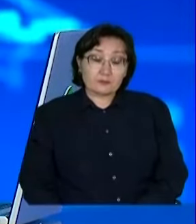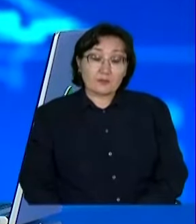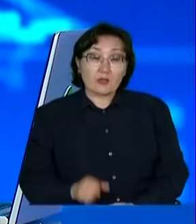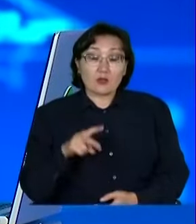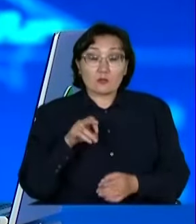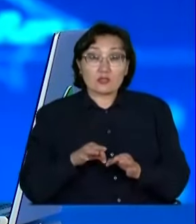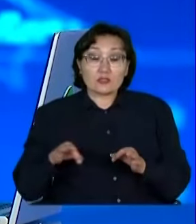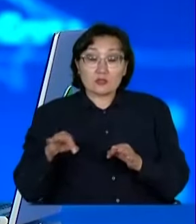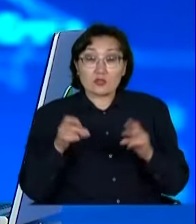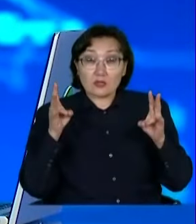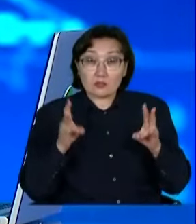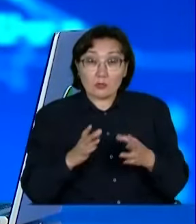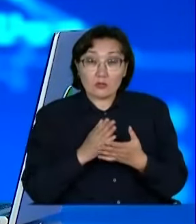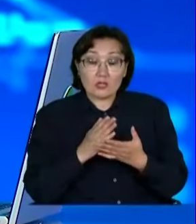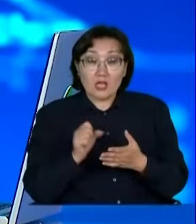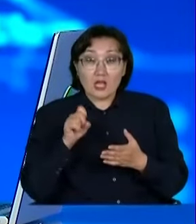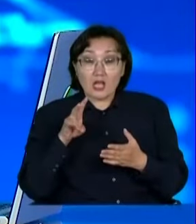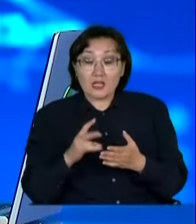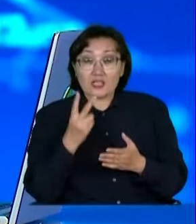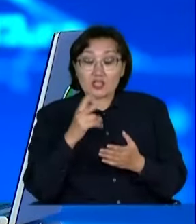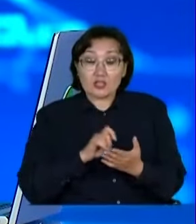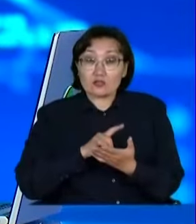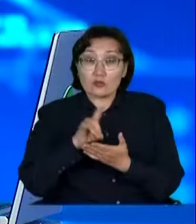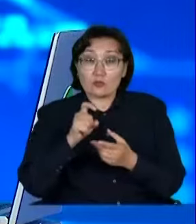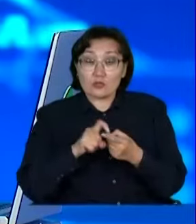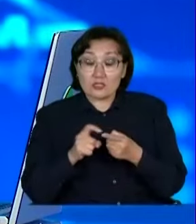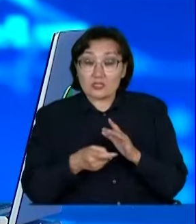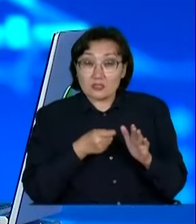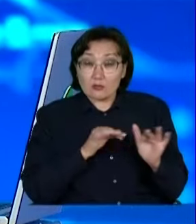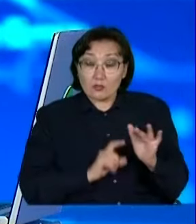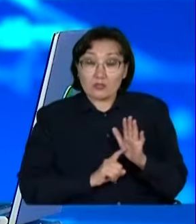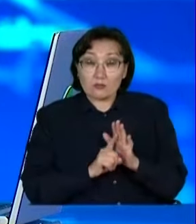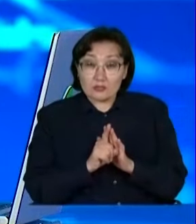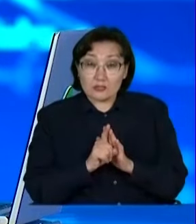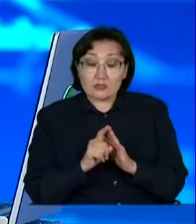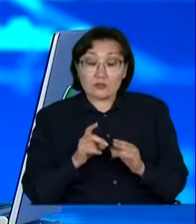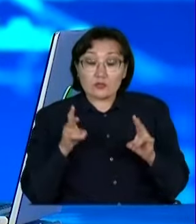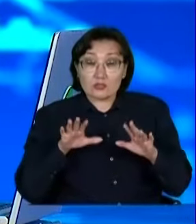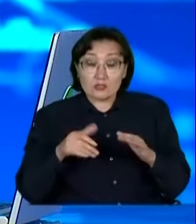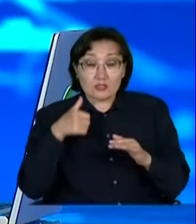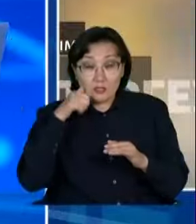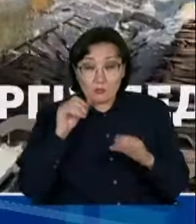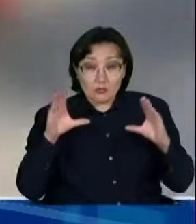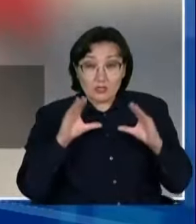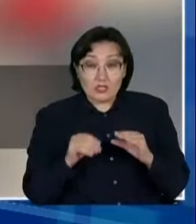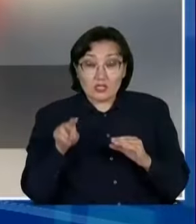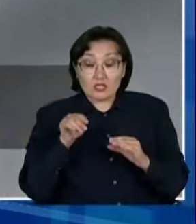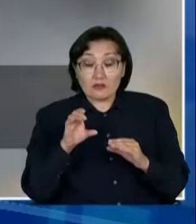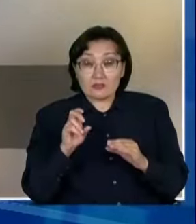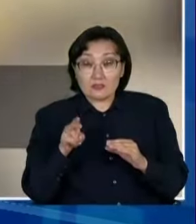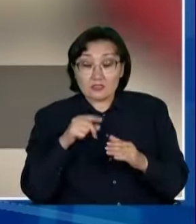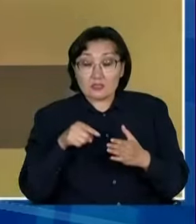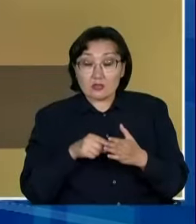Ақмола облысында апатқа ұшыраған Ан-2 ұшағына қатысты тергеу жұмыстары жүргізіледі. Оқыс оқиға кеше кешке Державинск қаласынан